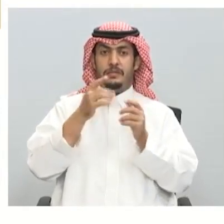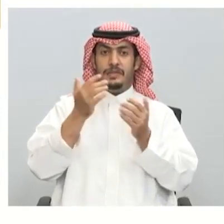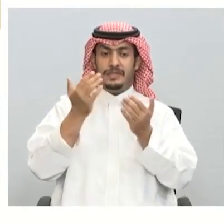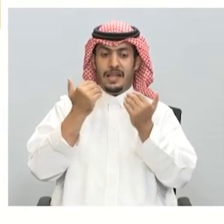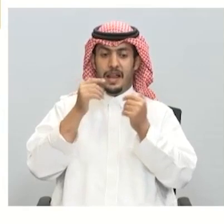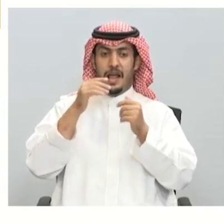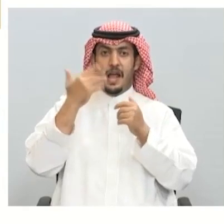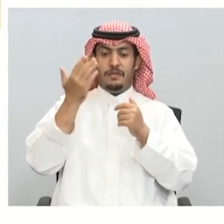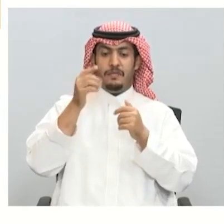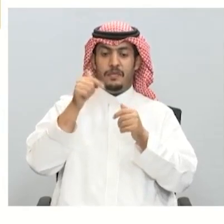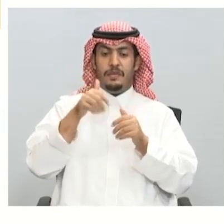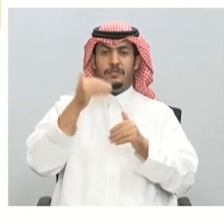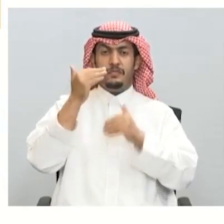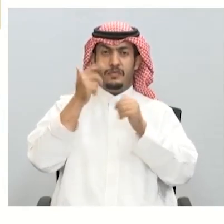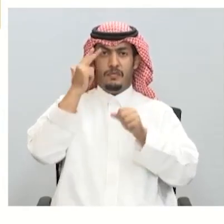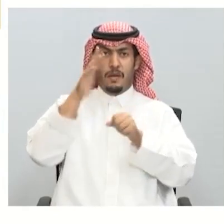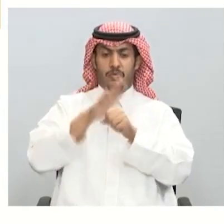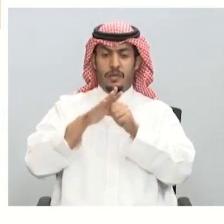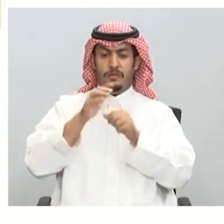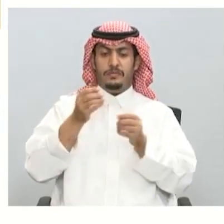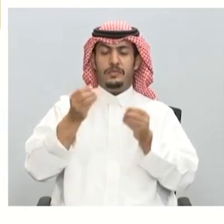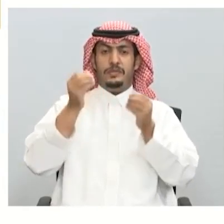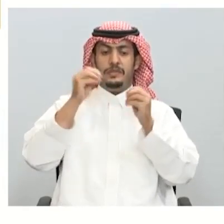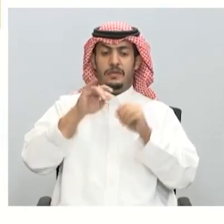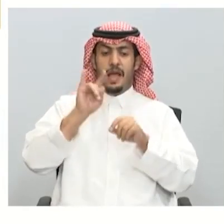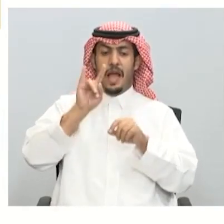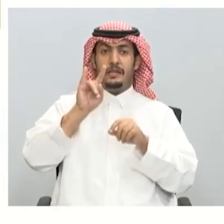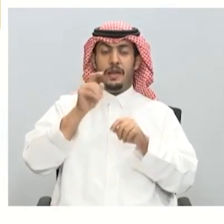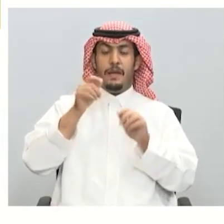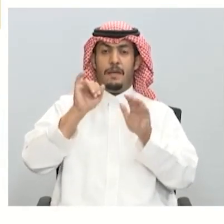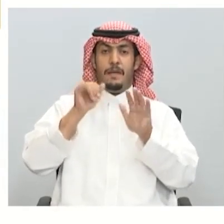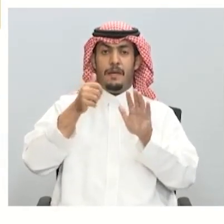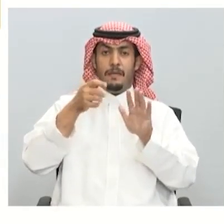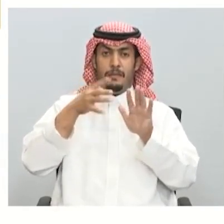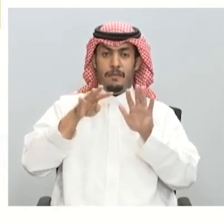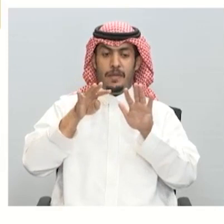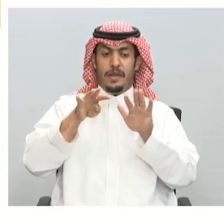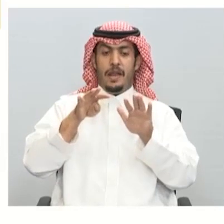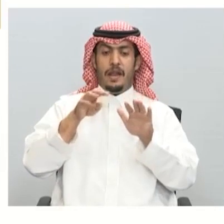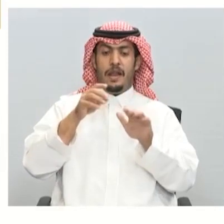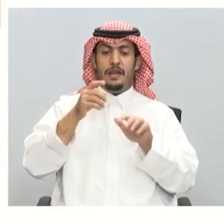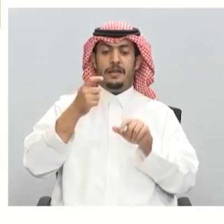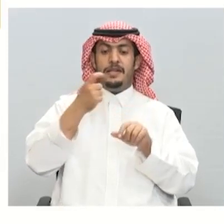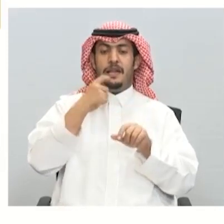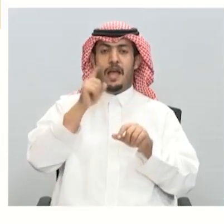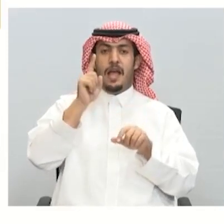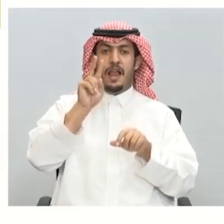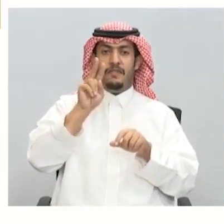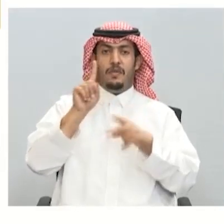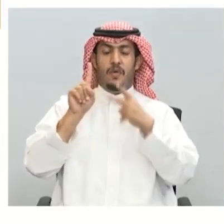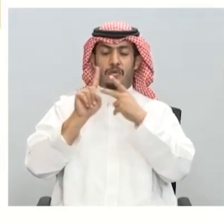بمصادر خارجي في المملكه نمى واصبح حوالي عشره مليارات ريال في عام 2021